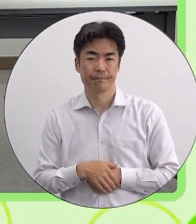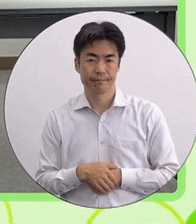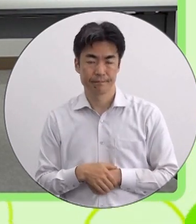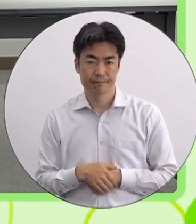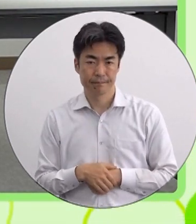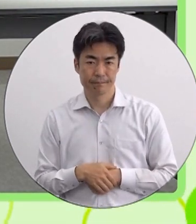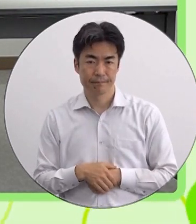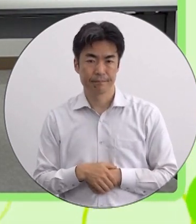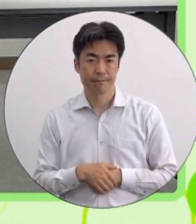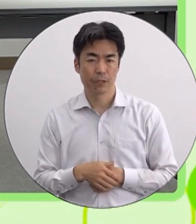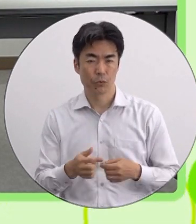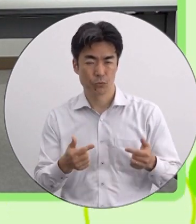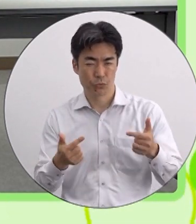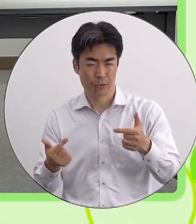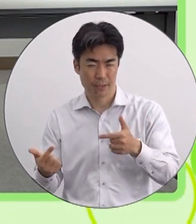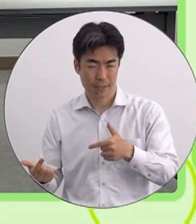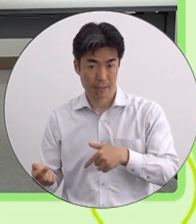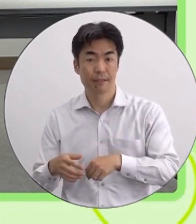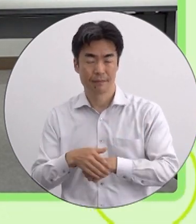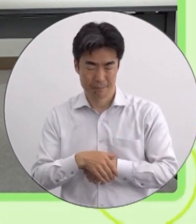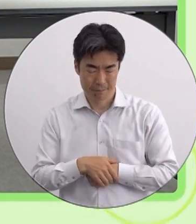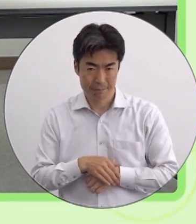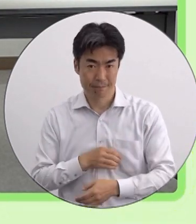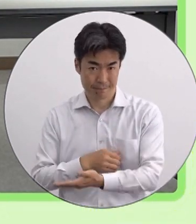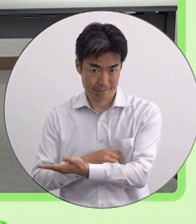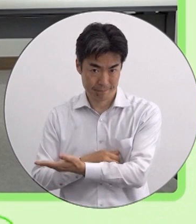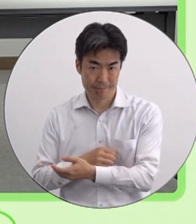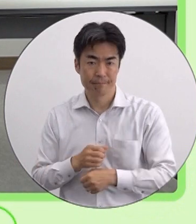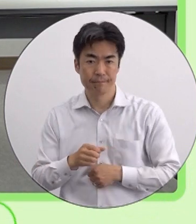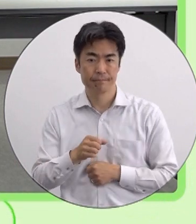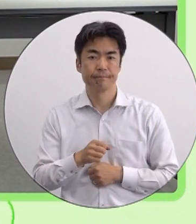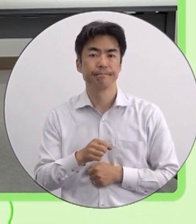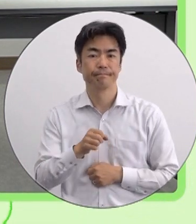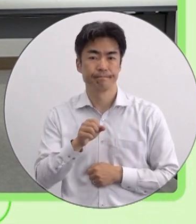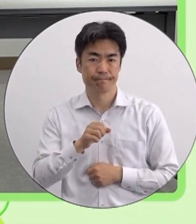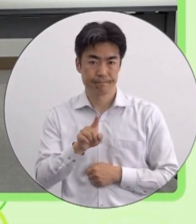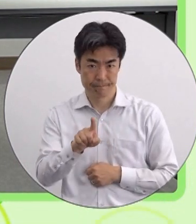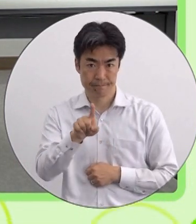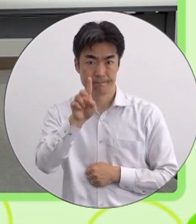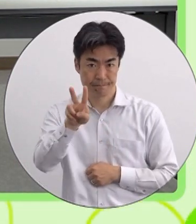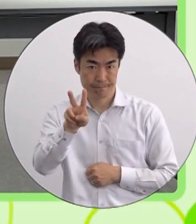1、2、3、4、5。ゆっくり左後ろに胸を開きます。